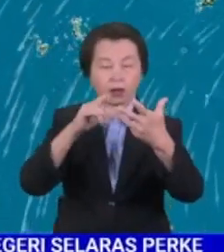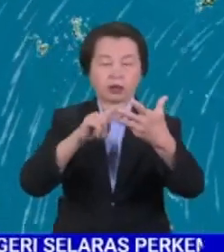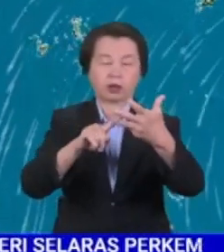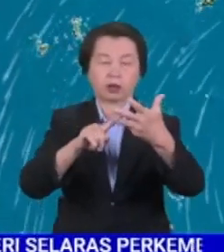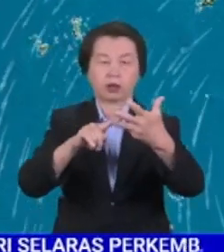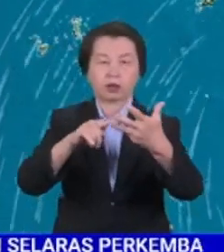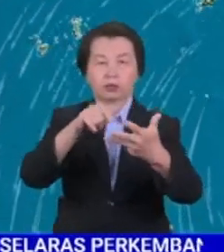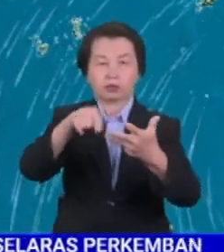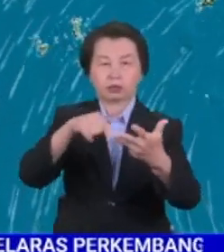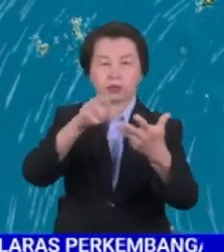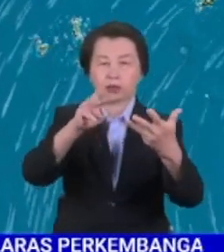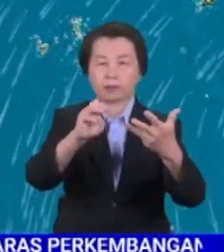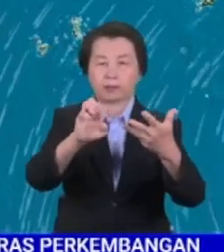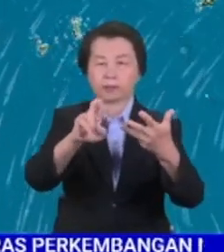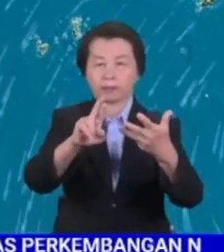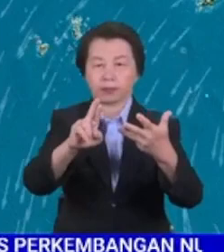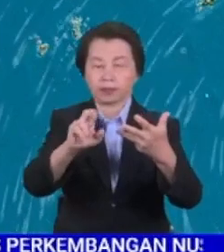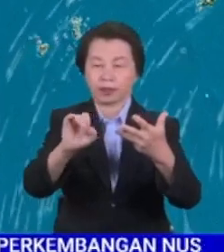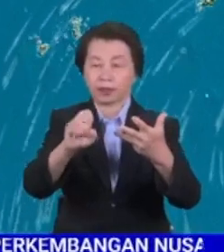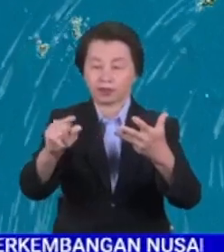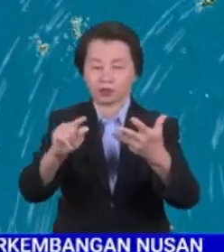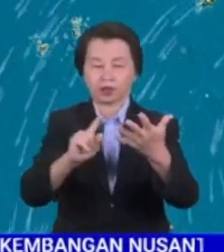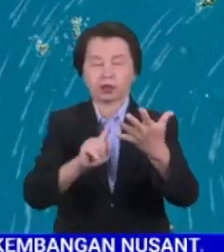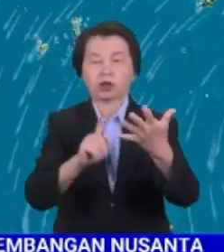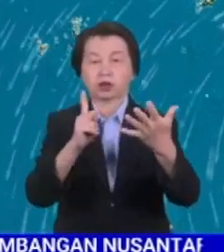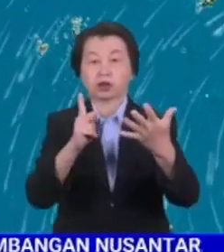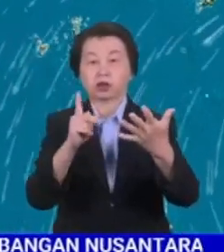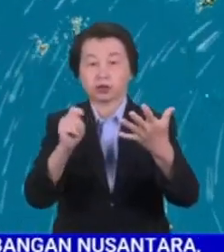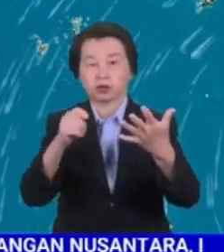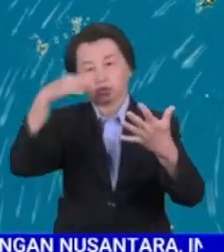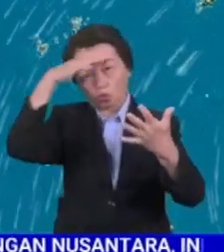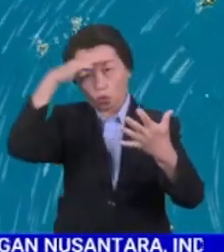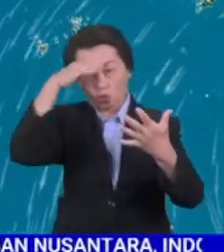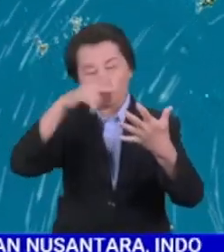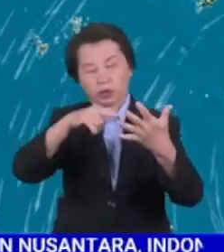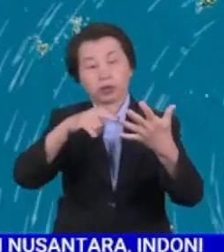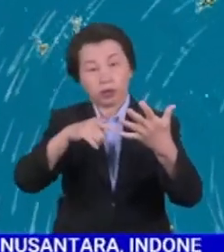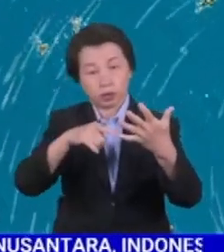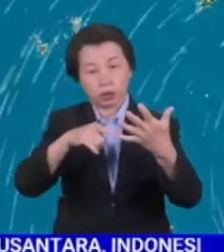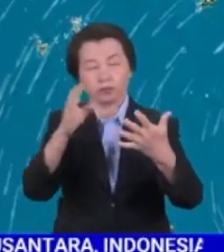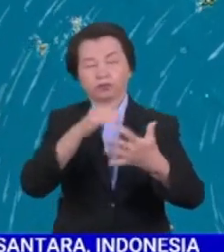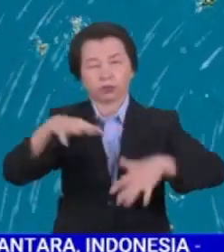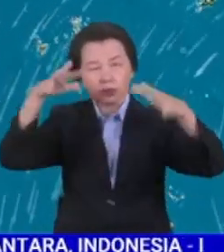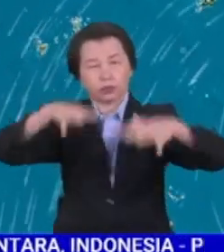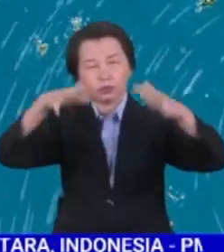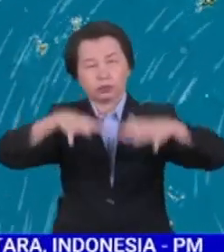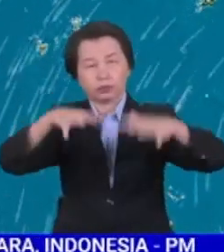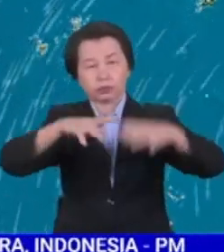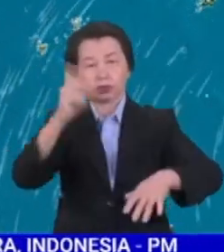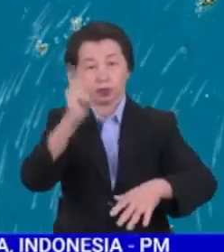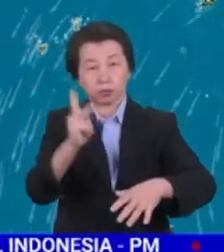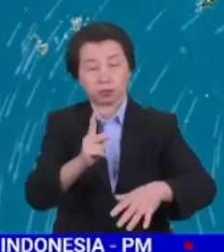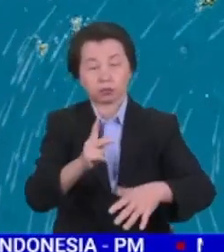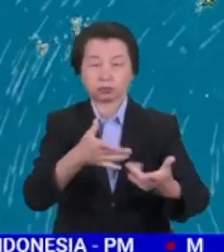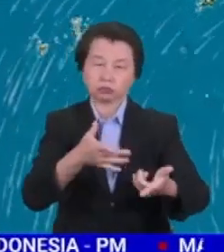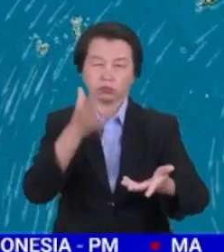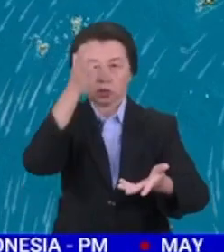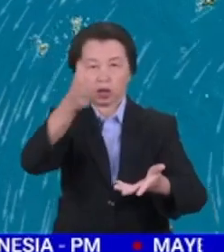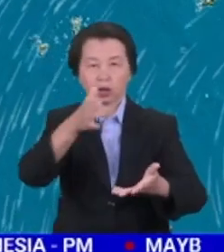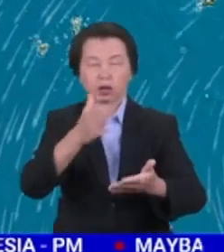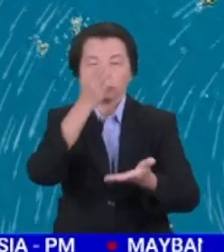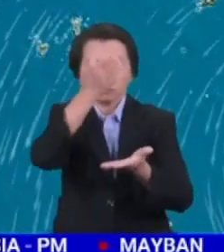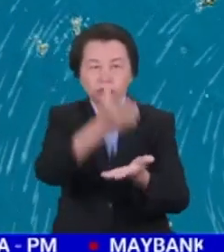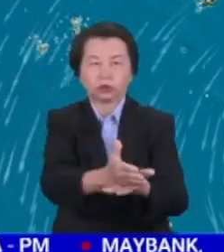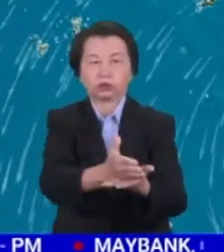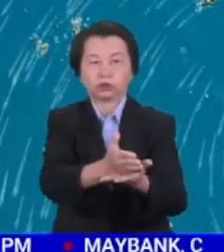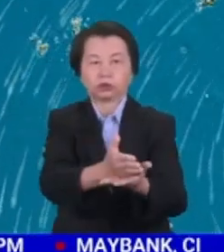di sekitar daerah Mersing dan Kota Tinggi di negeri Johor. Keadaan cuaca hujan lebat dan ribut petir untuk kawasan-kawasan ini dijangka akan